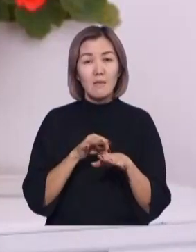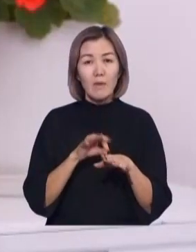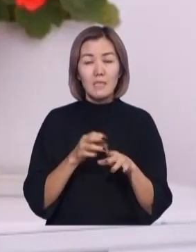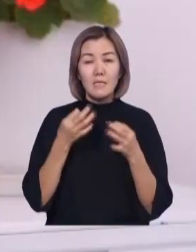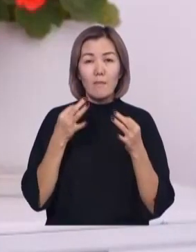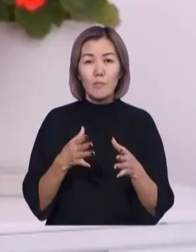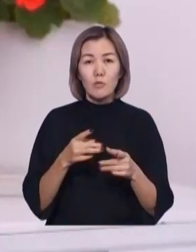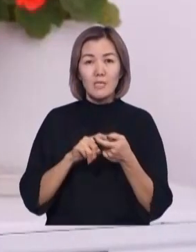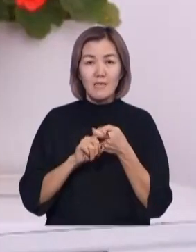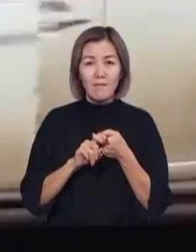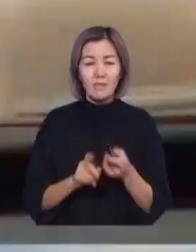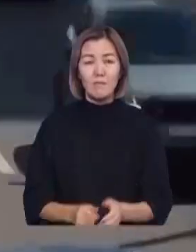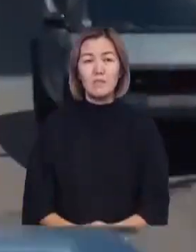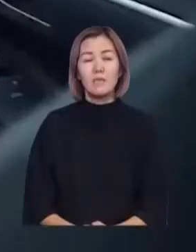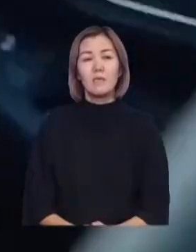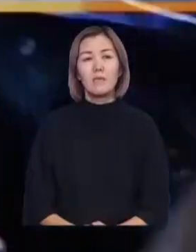это просто зависимость